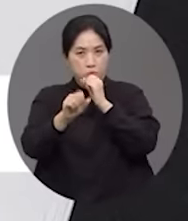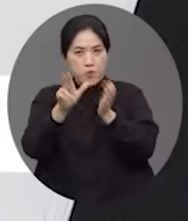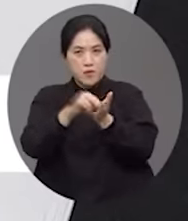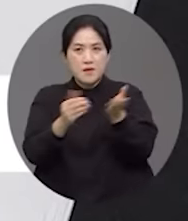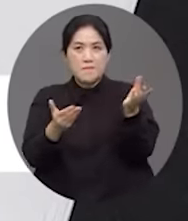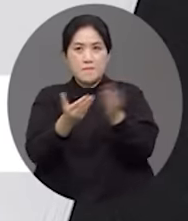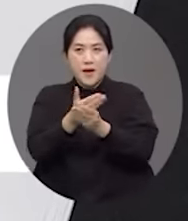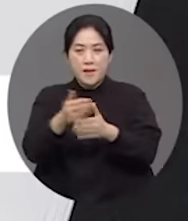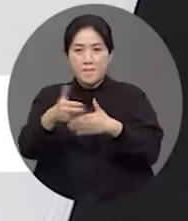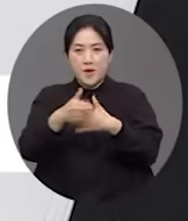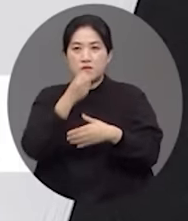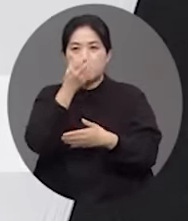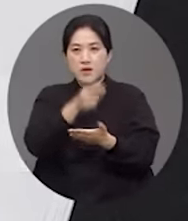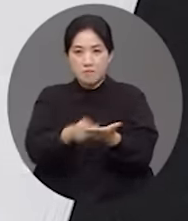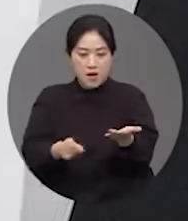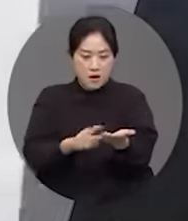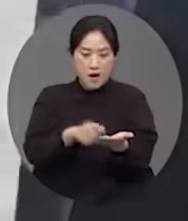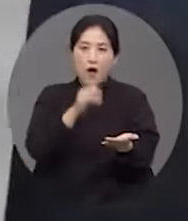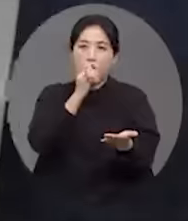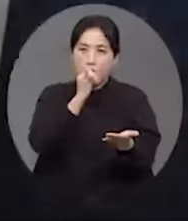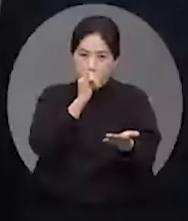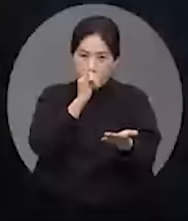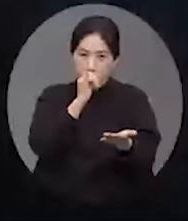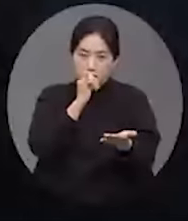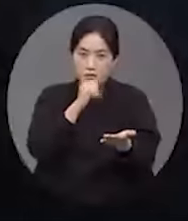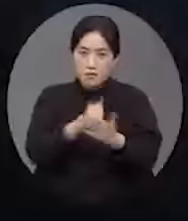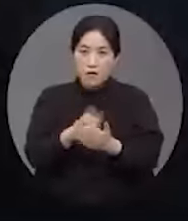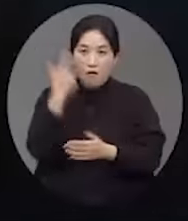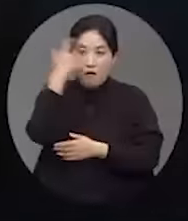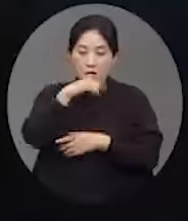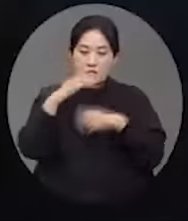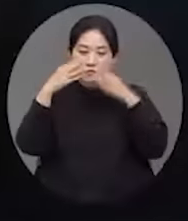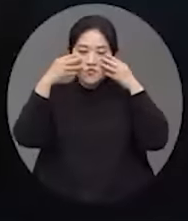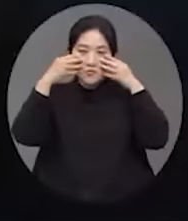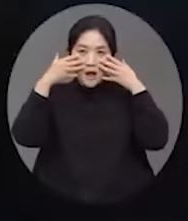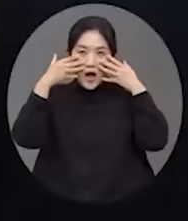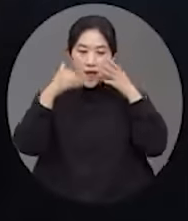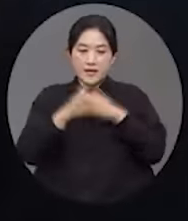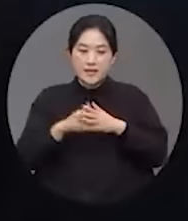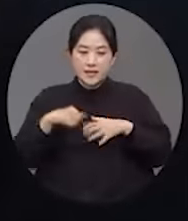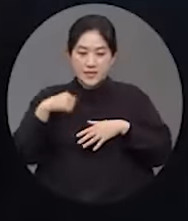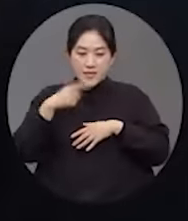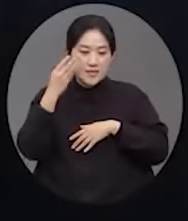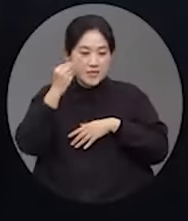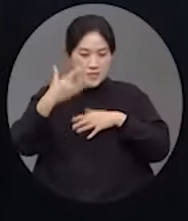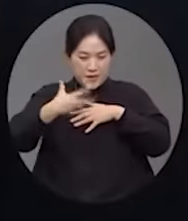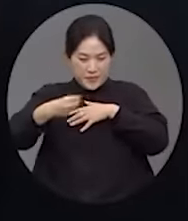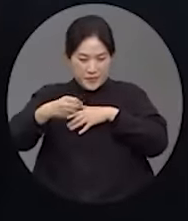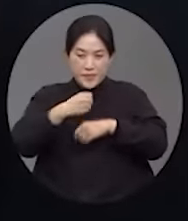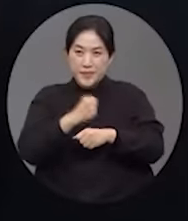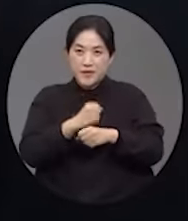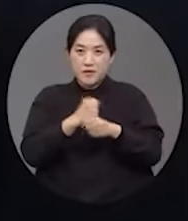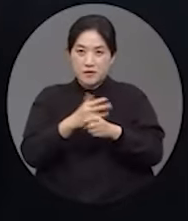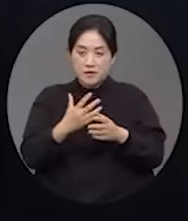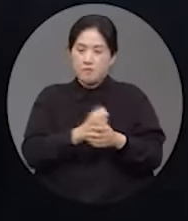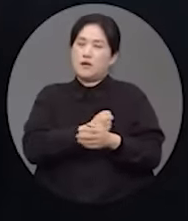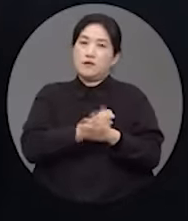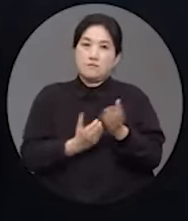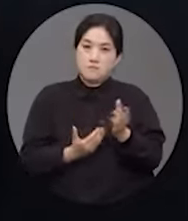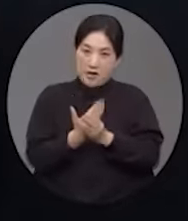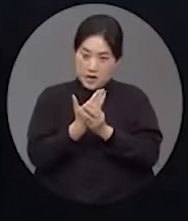있었다는 병원 측의 진술이 기록돼 있습니다. 얼굴 주름 제거와 지방 흡입술을 받던 환자에게 심정지가